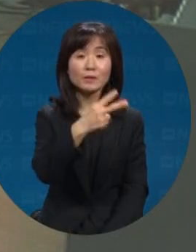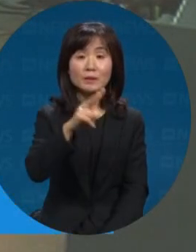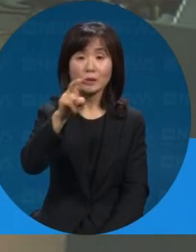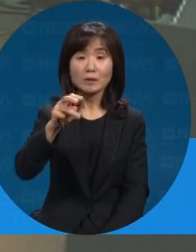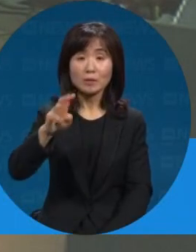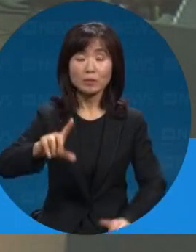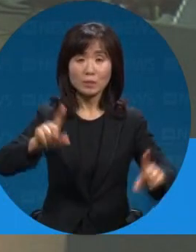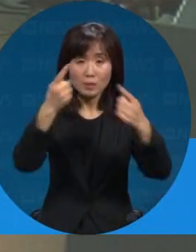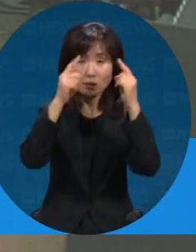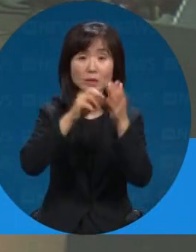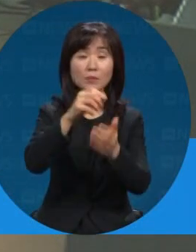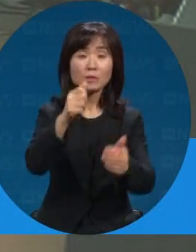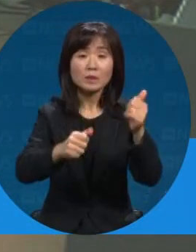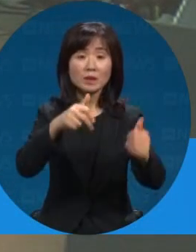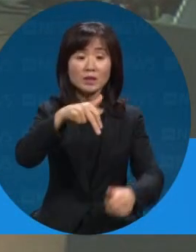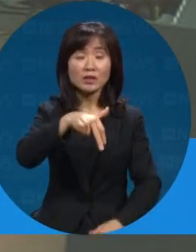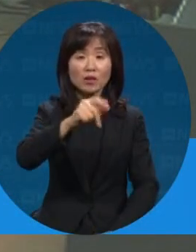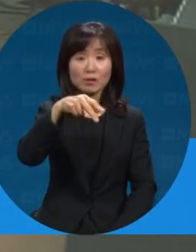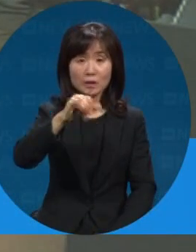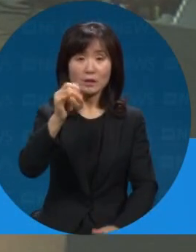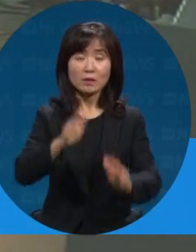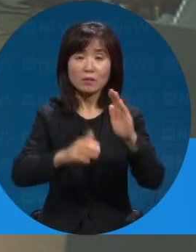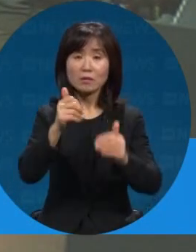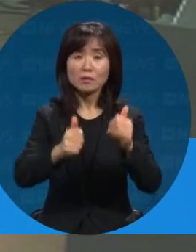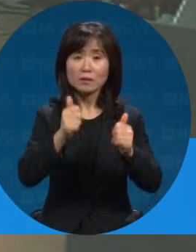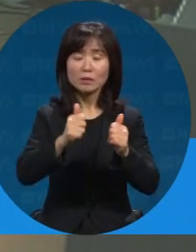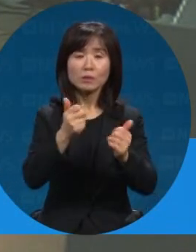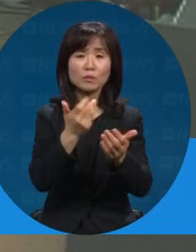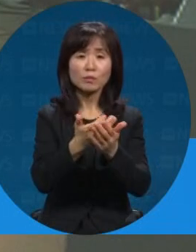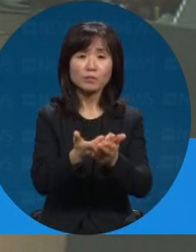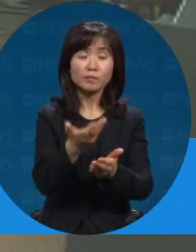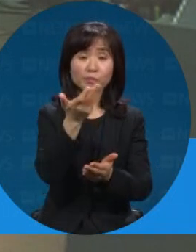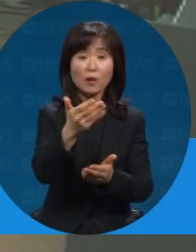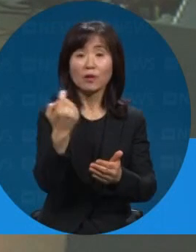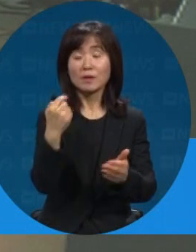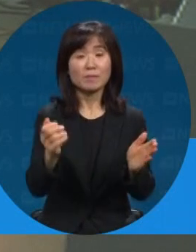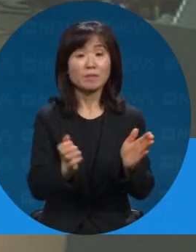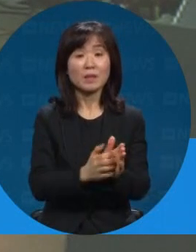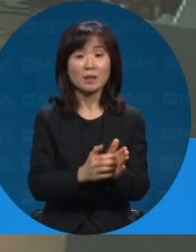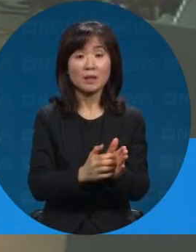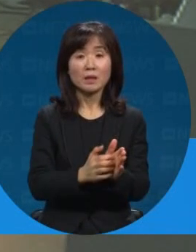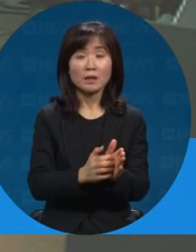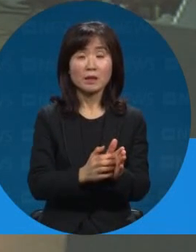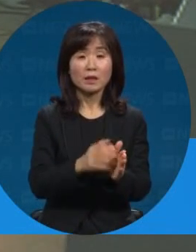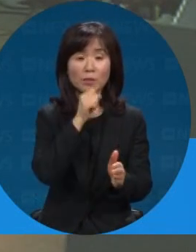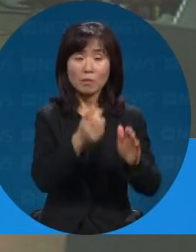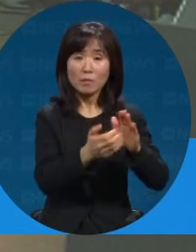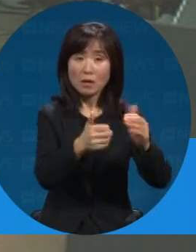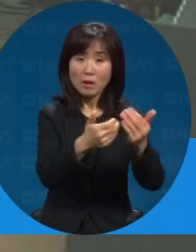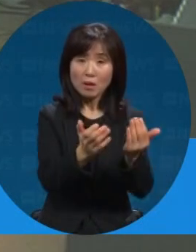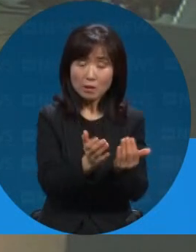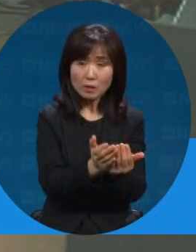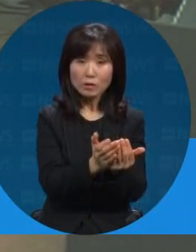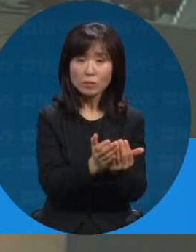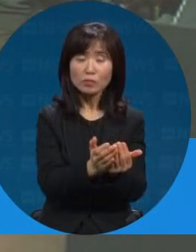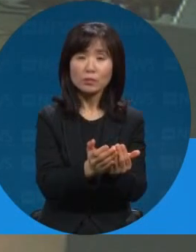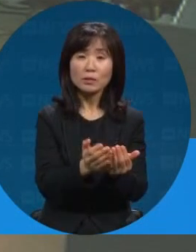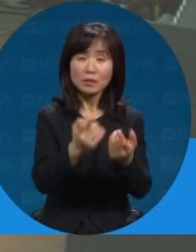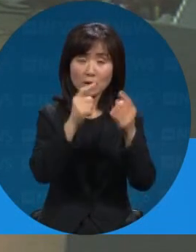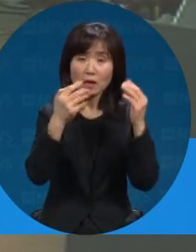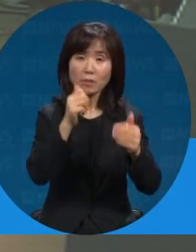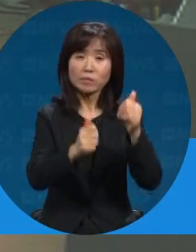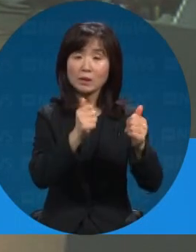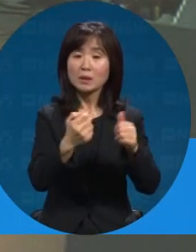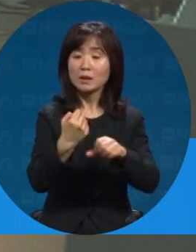2023학년도 대학 입시 정시 모집 원서 접수가 어제 마감됐습니다 상위권 주요 대학 경쟁률이